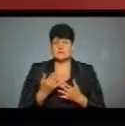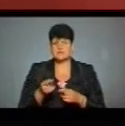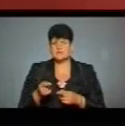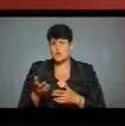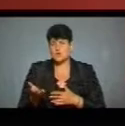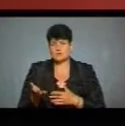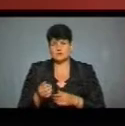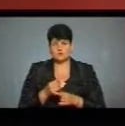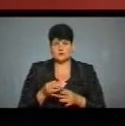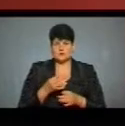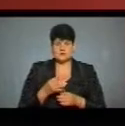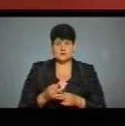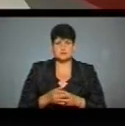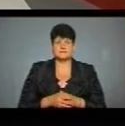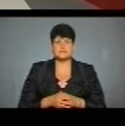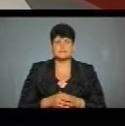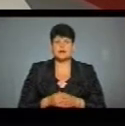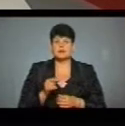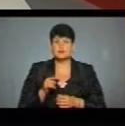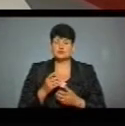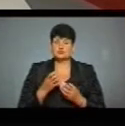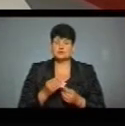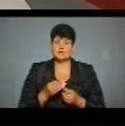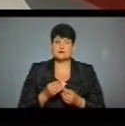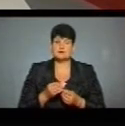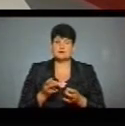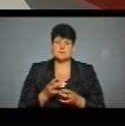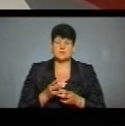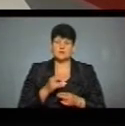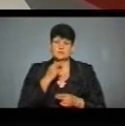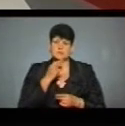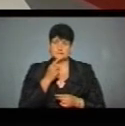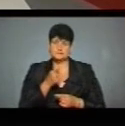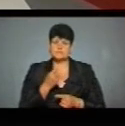Тернопільщині, неможливо вирахувати. Але тут ще потрібно зважати на те, що